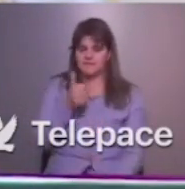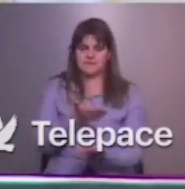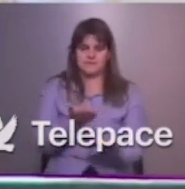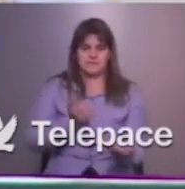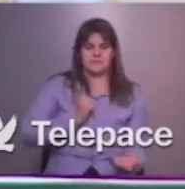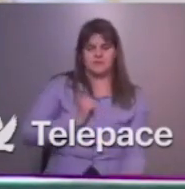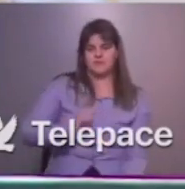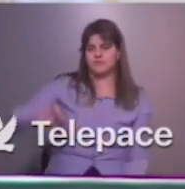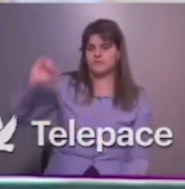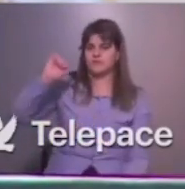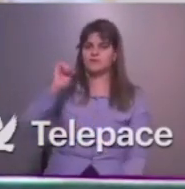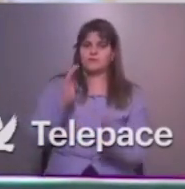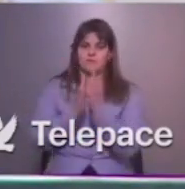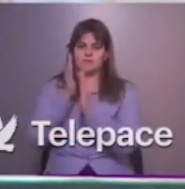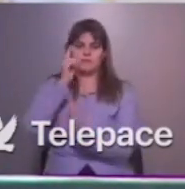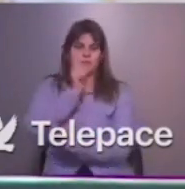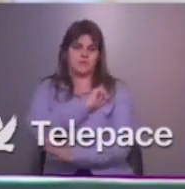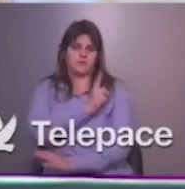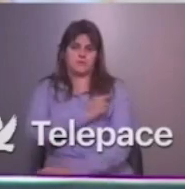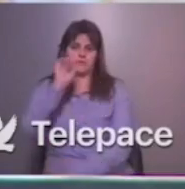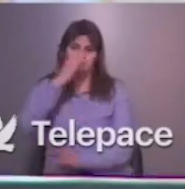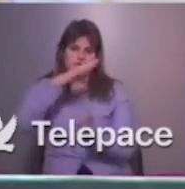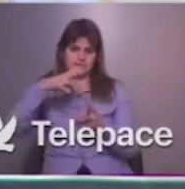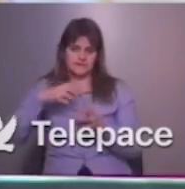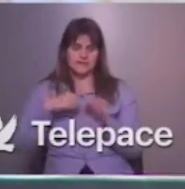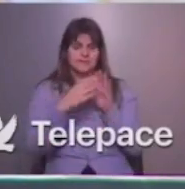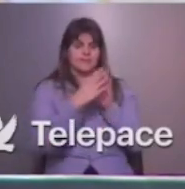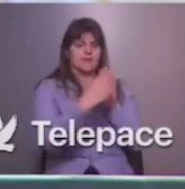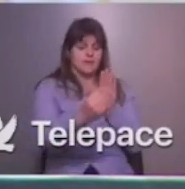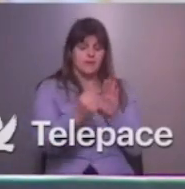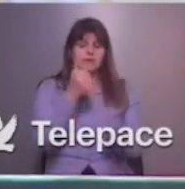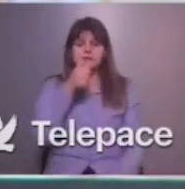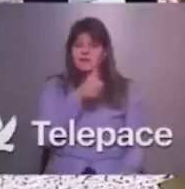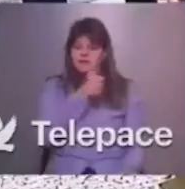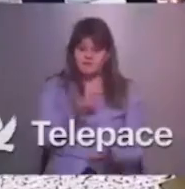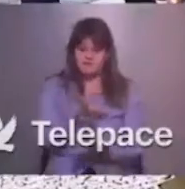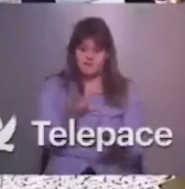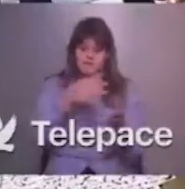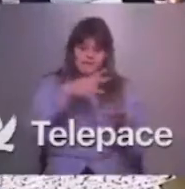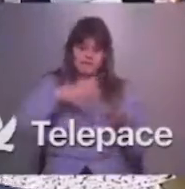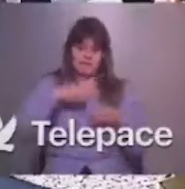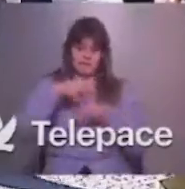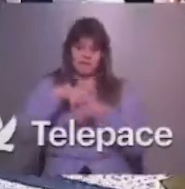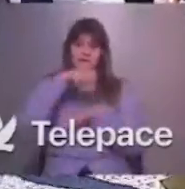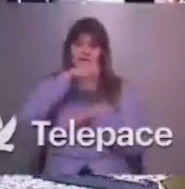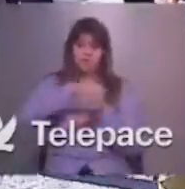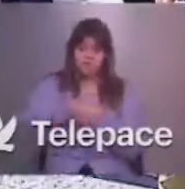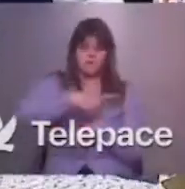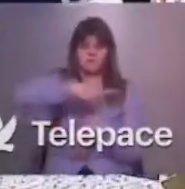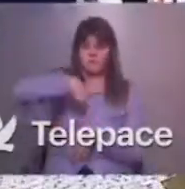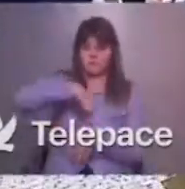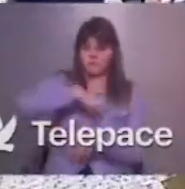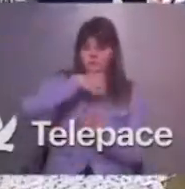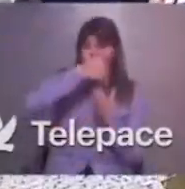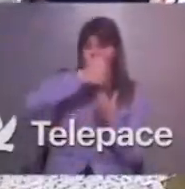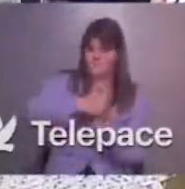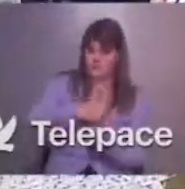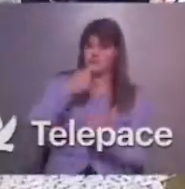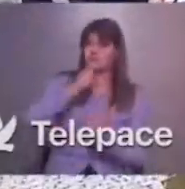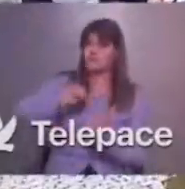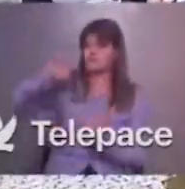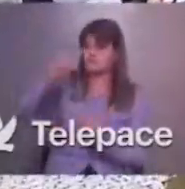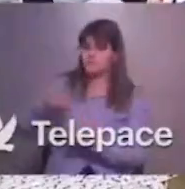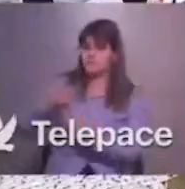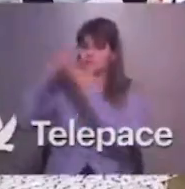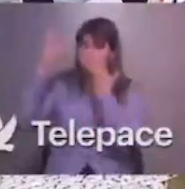sacrifício seja aceito por Deus Pai Todo-Poderoso. Receba, ó Senhor, de tuas mãos este sacrifício, para a glória